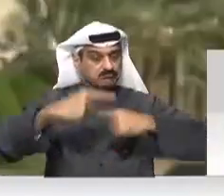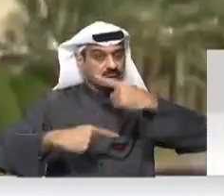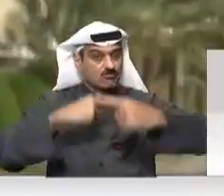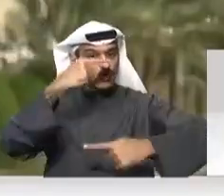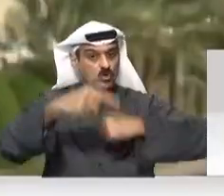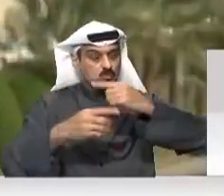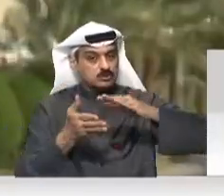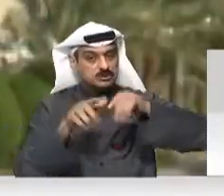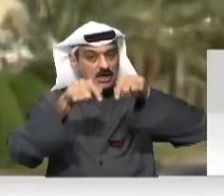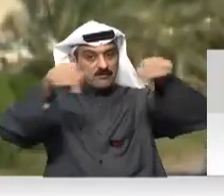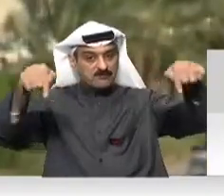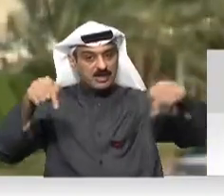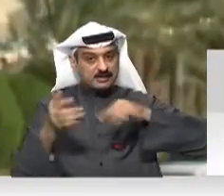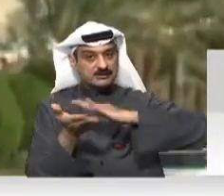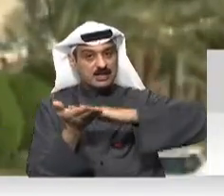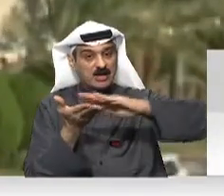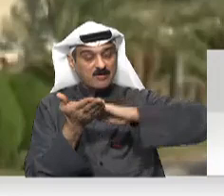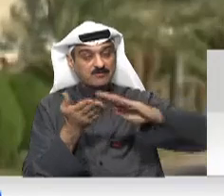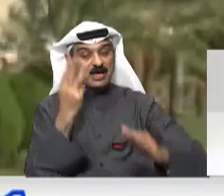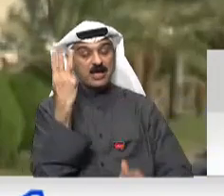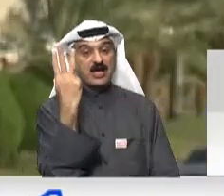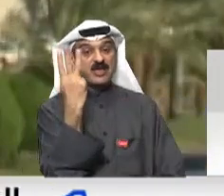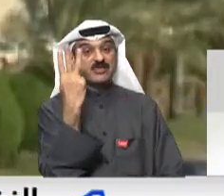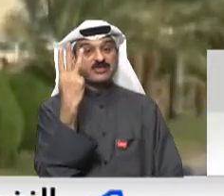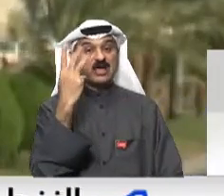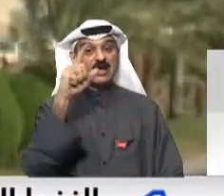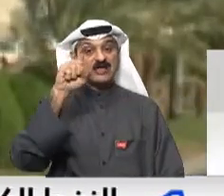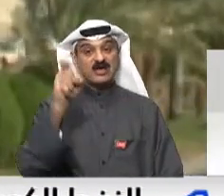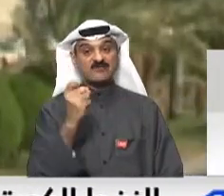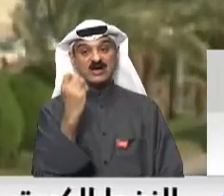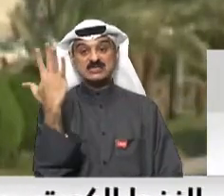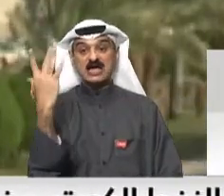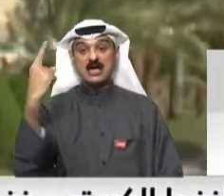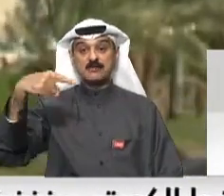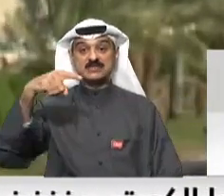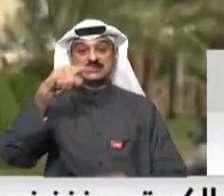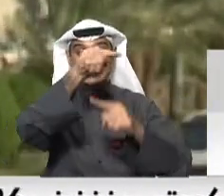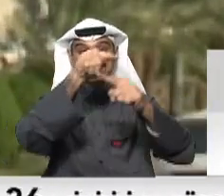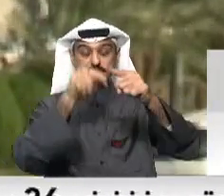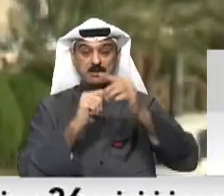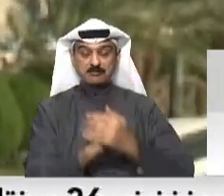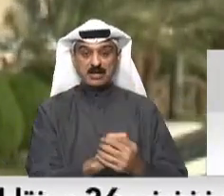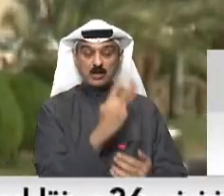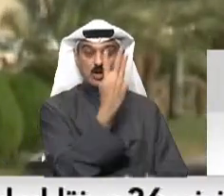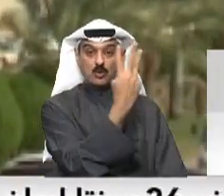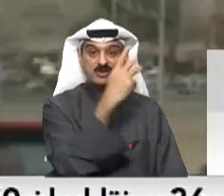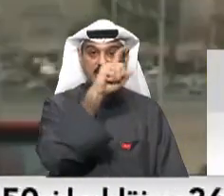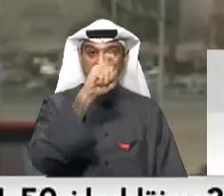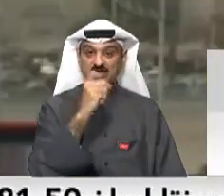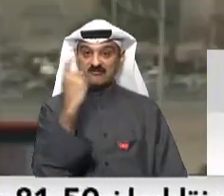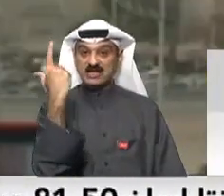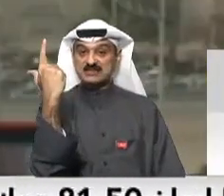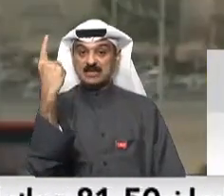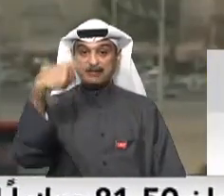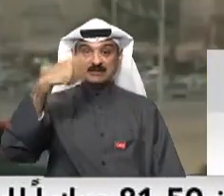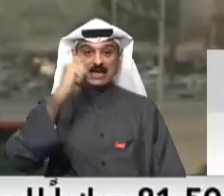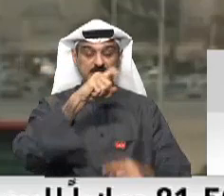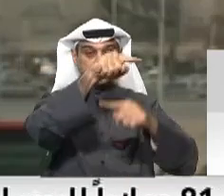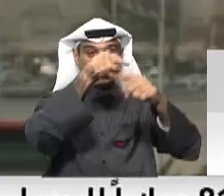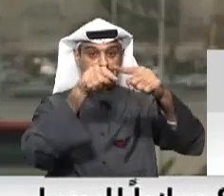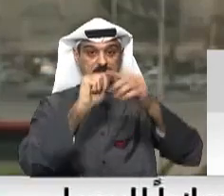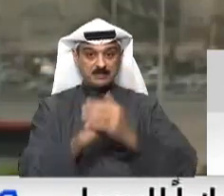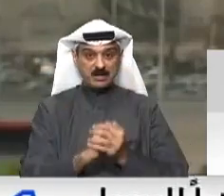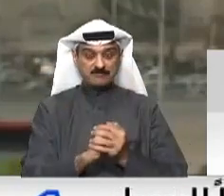العقار بنسبه تتراوح بين ثلاثه وخمسه وسبعه عشر بالمئه وبناء على تقييم